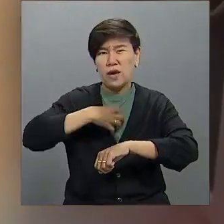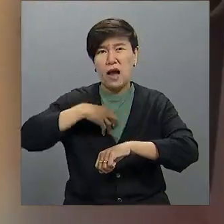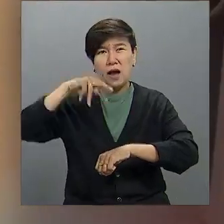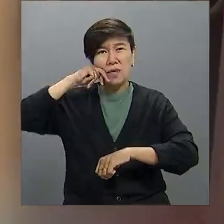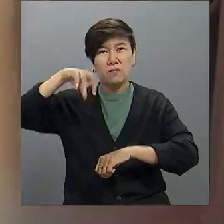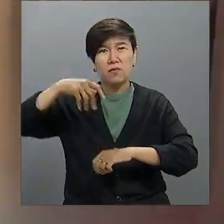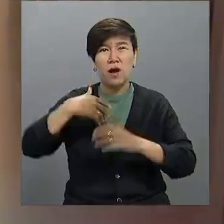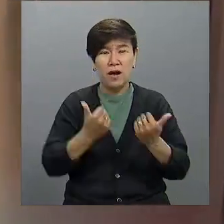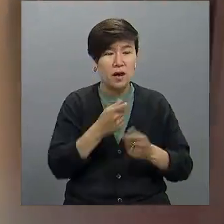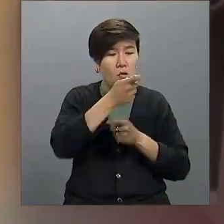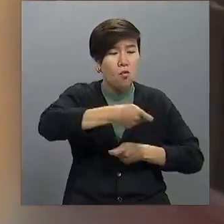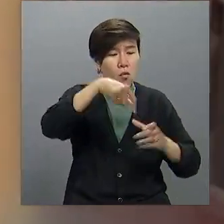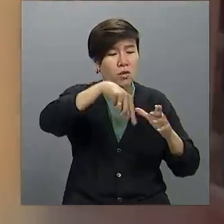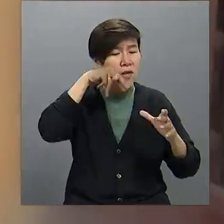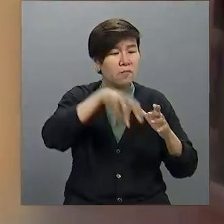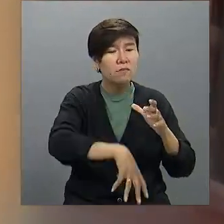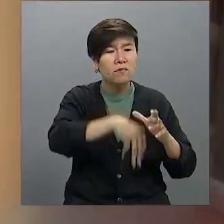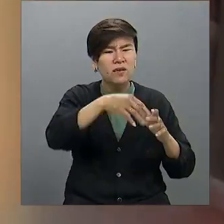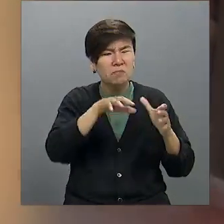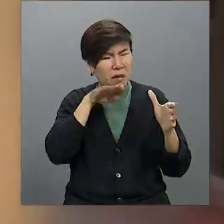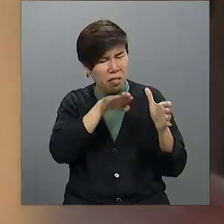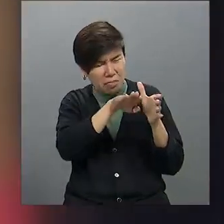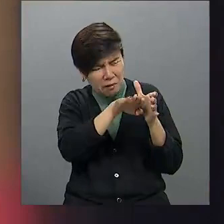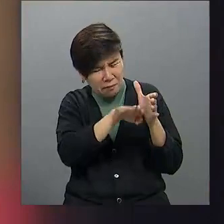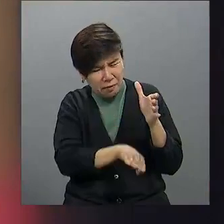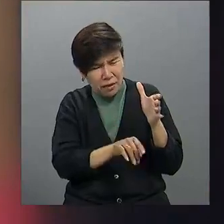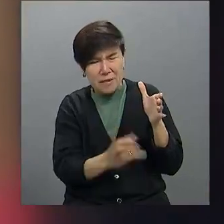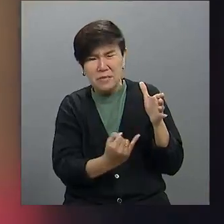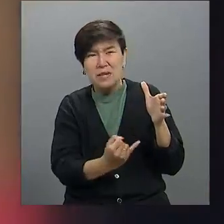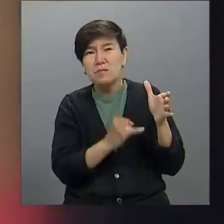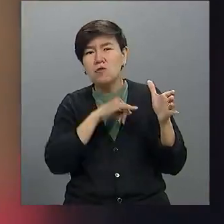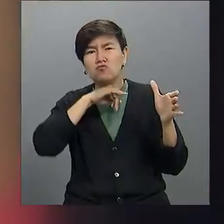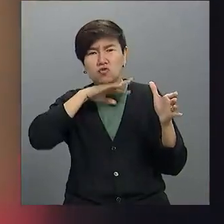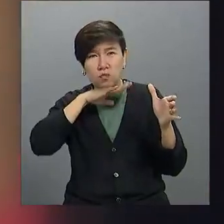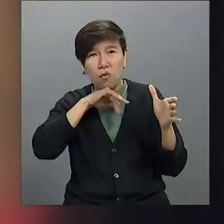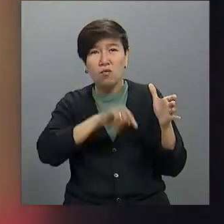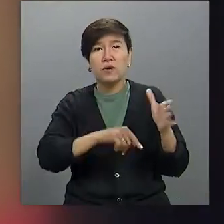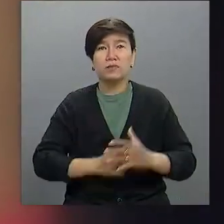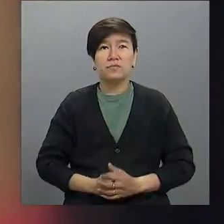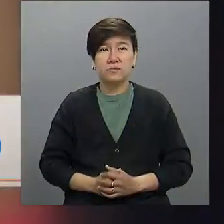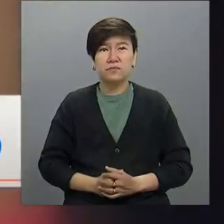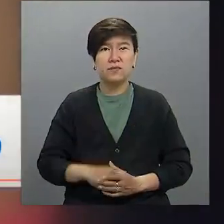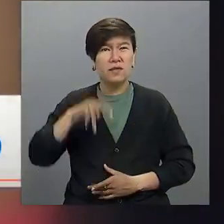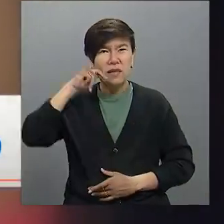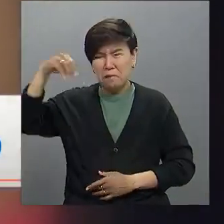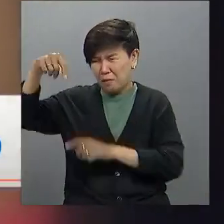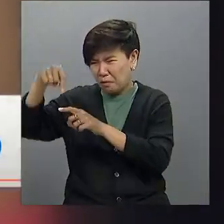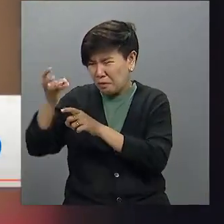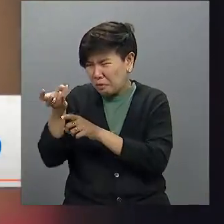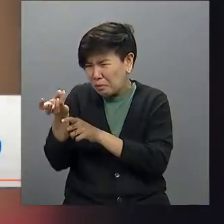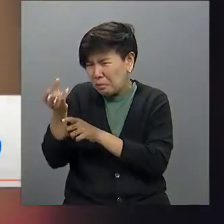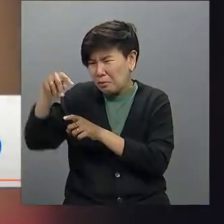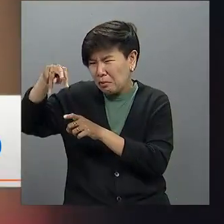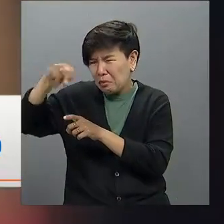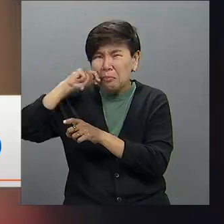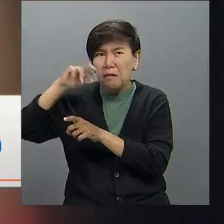กร่อยมากไหม มันร้อยแล้วก็มันค้นๆด้วยมันเป็นตะโกน คนไม่เคยไล่เคยมาหนูขี้ปีหนูขี้ช